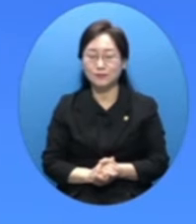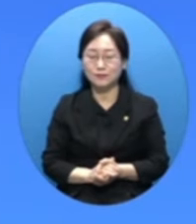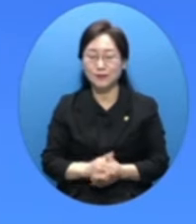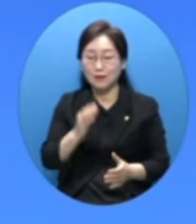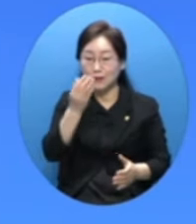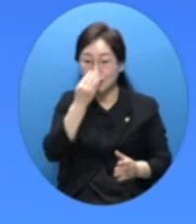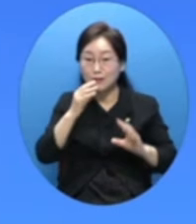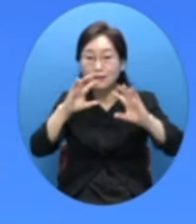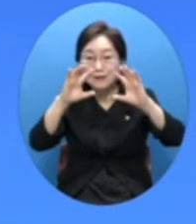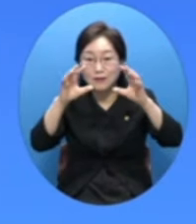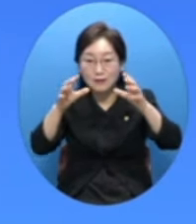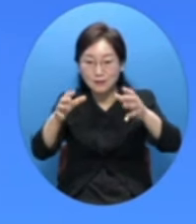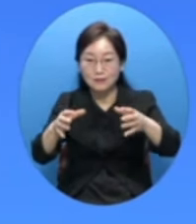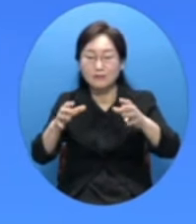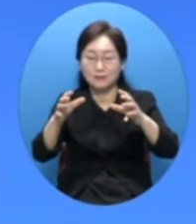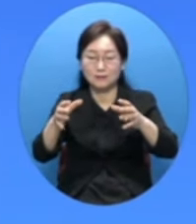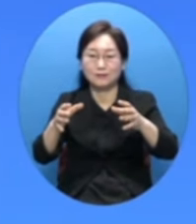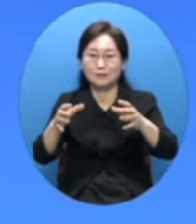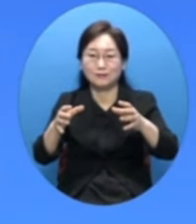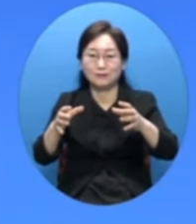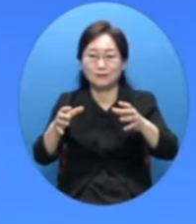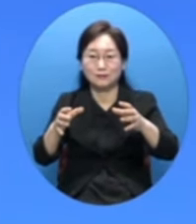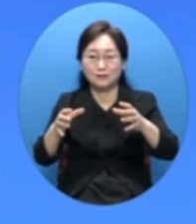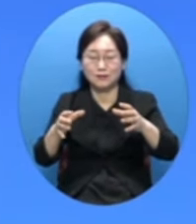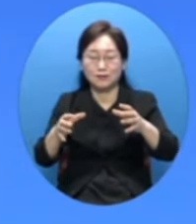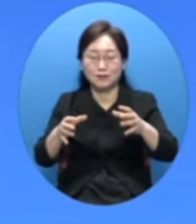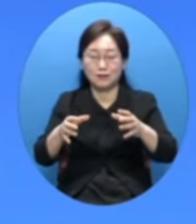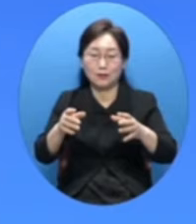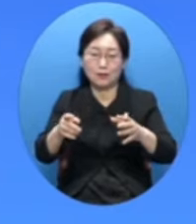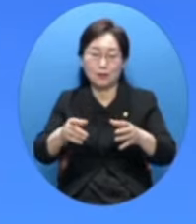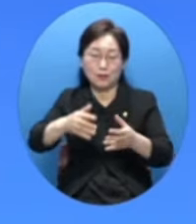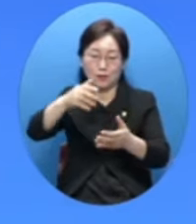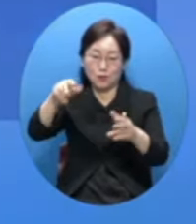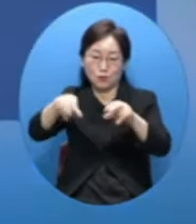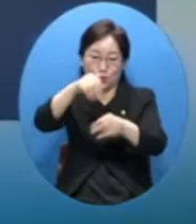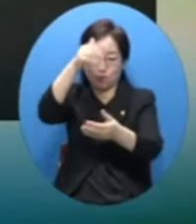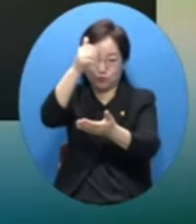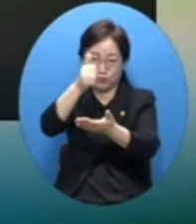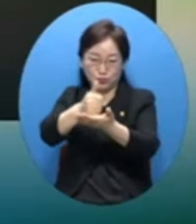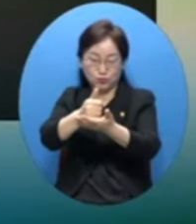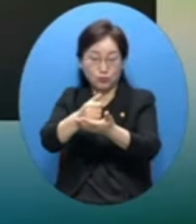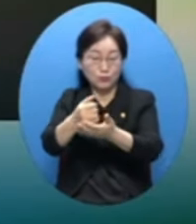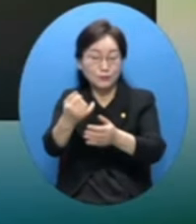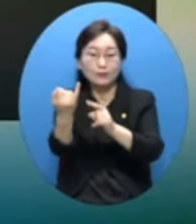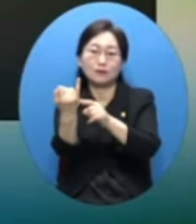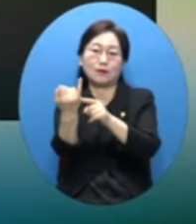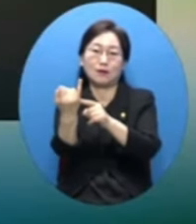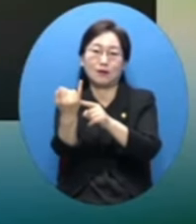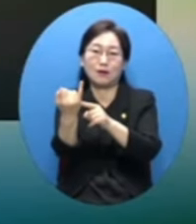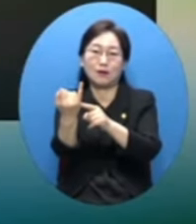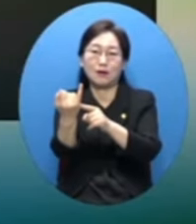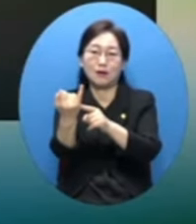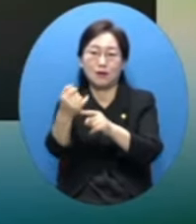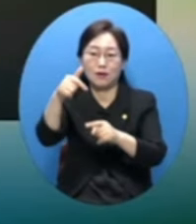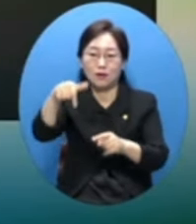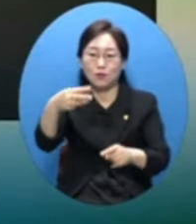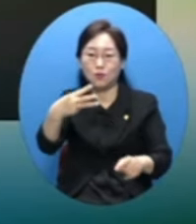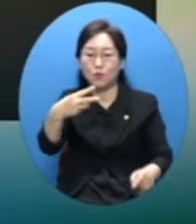이스라엘의 그 수상을 지낸 여자 수상을 지낸 골다메어라고 있습니다. 이스라엘 총리로서는